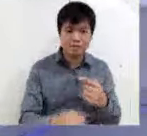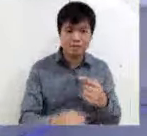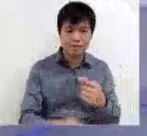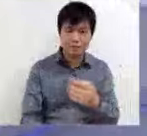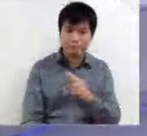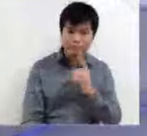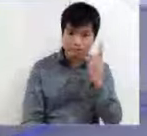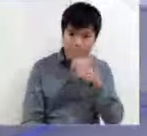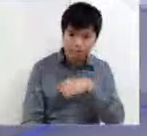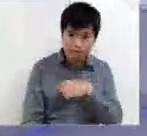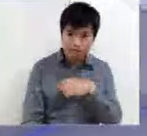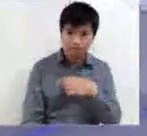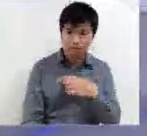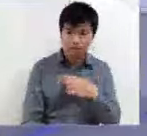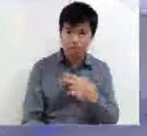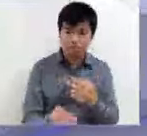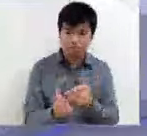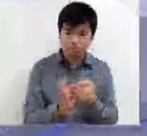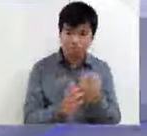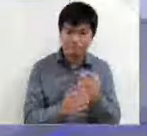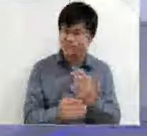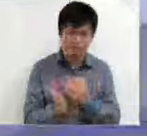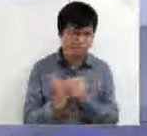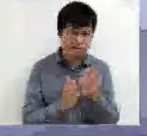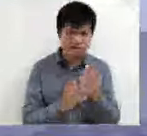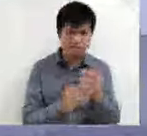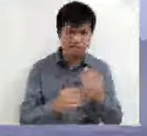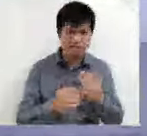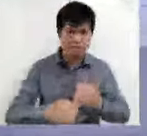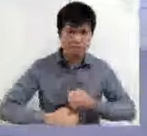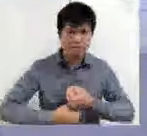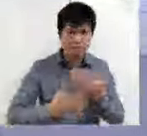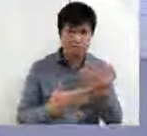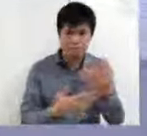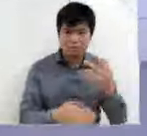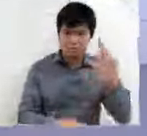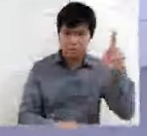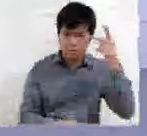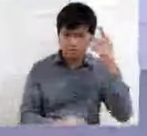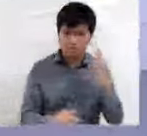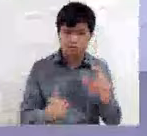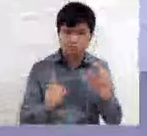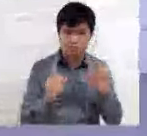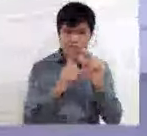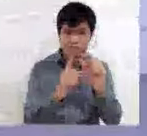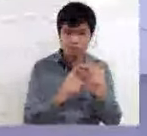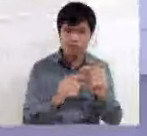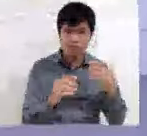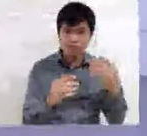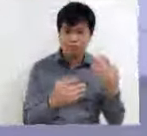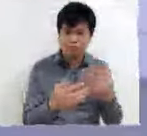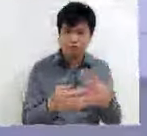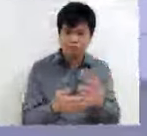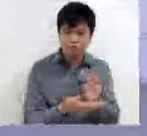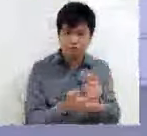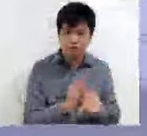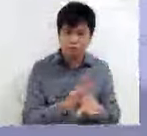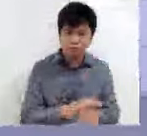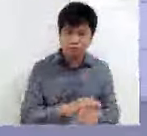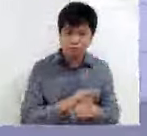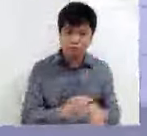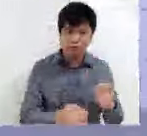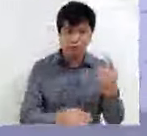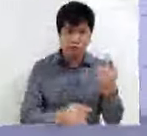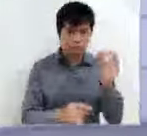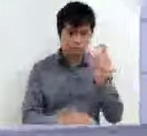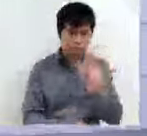politiko. Mga kapatid, ayon nga po sa kasabihan, words are precious dahil ang bawat letra nito may